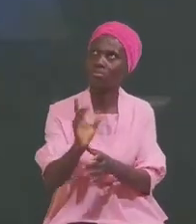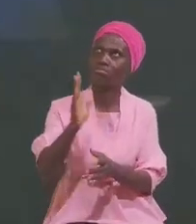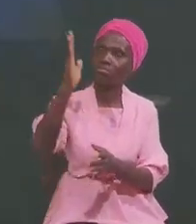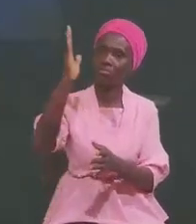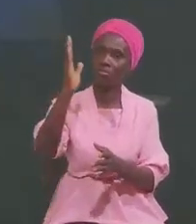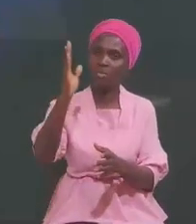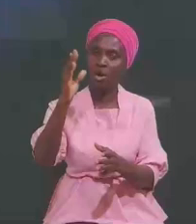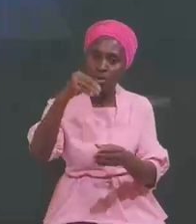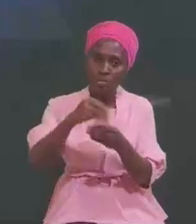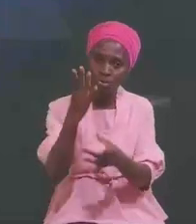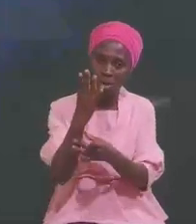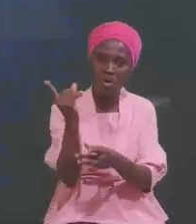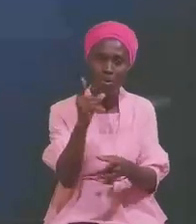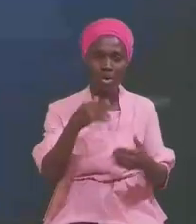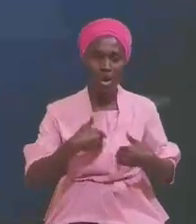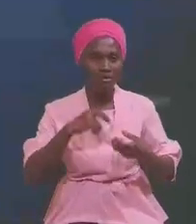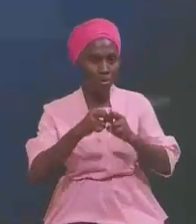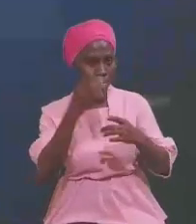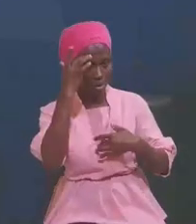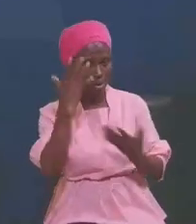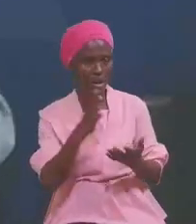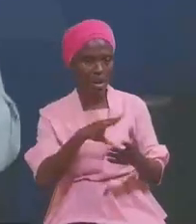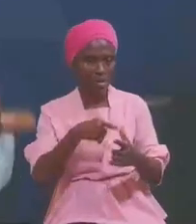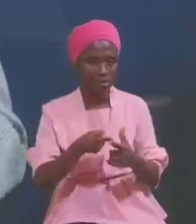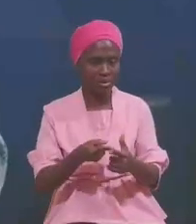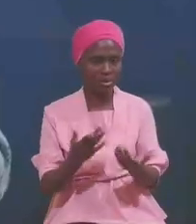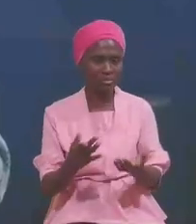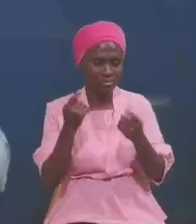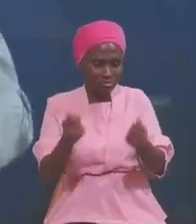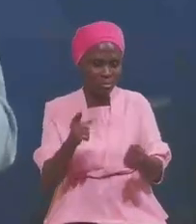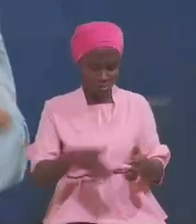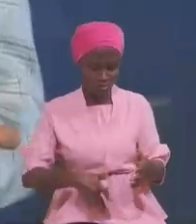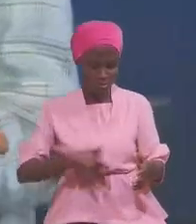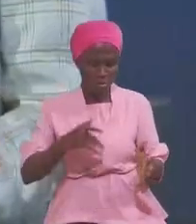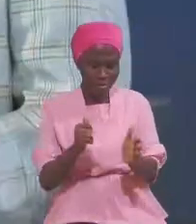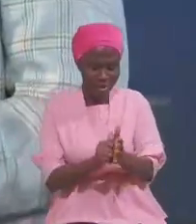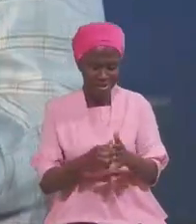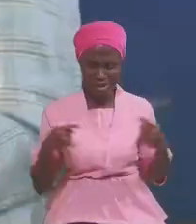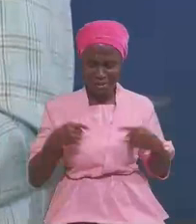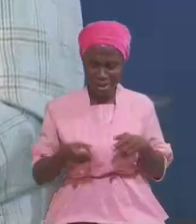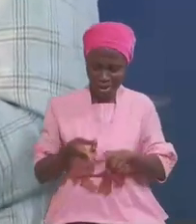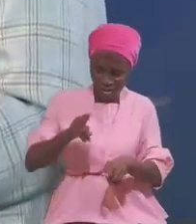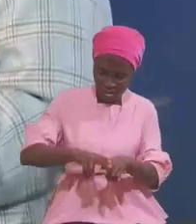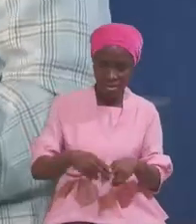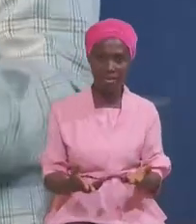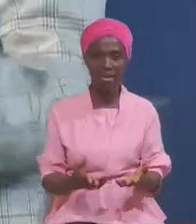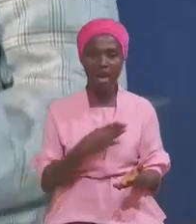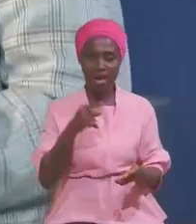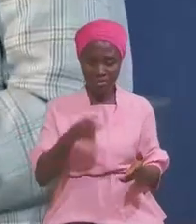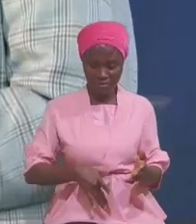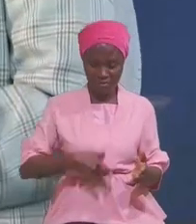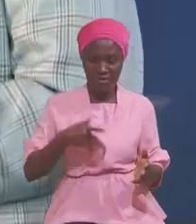soudain, vous éprouvez la douleur en croissance. Vous voyez que la